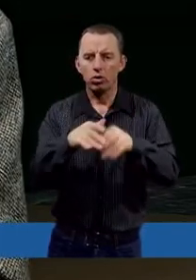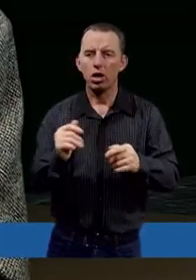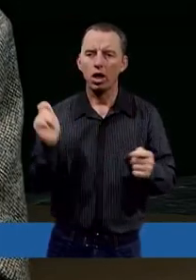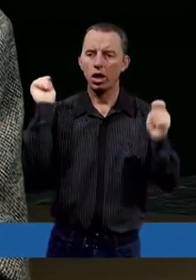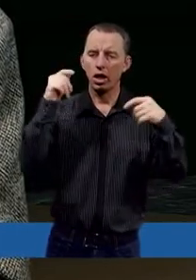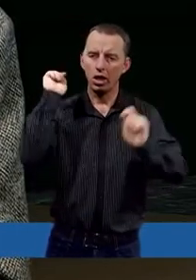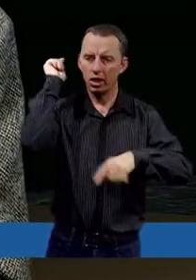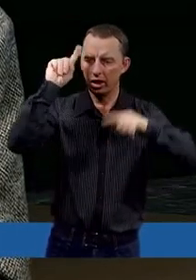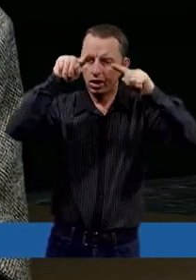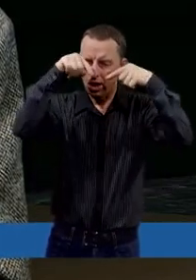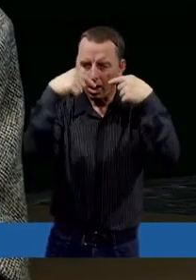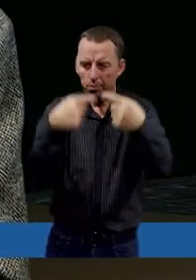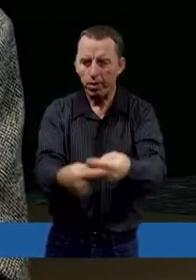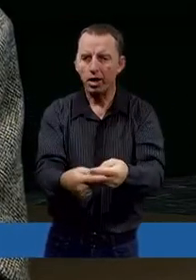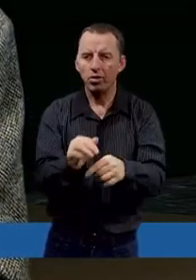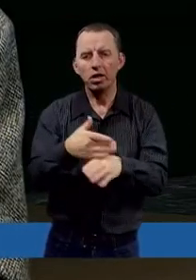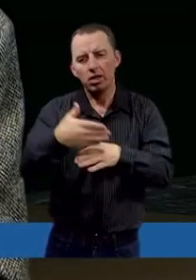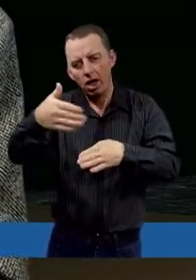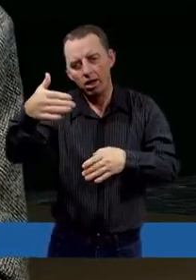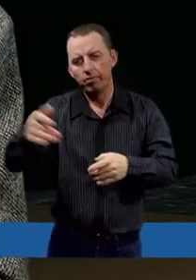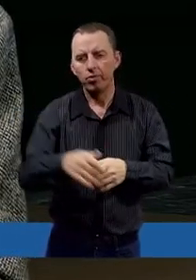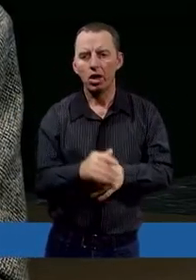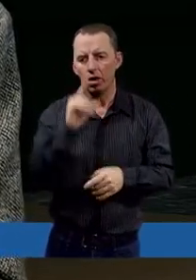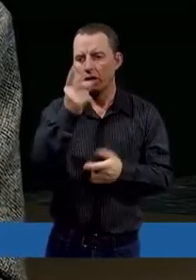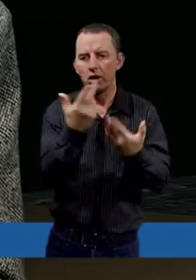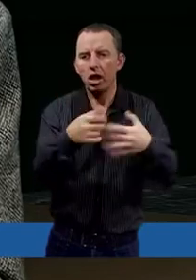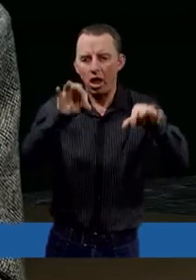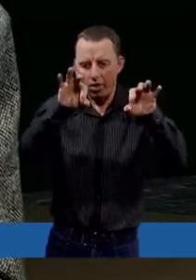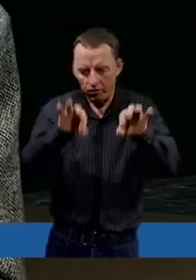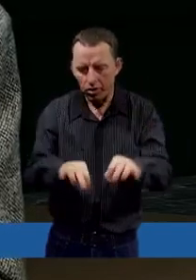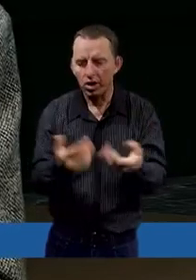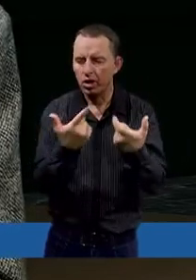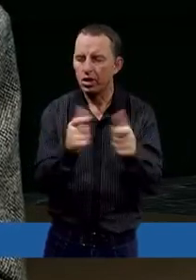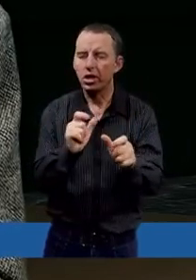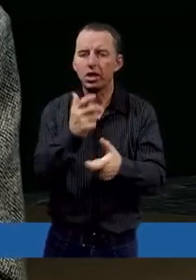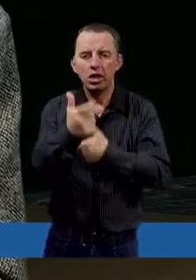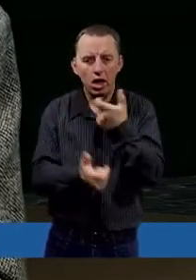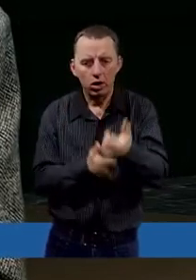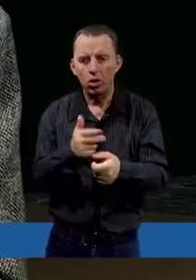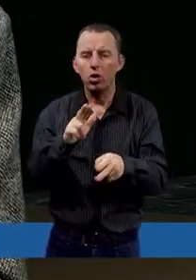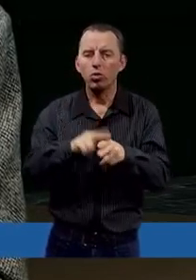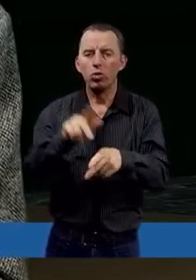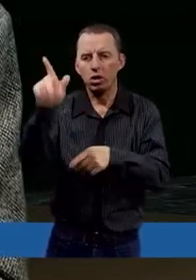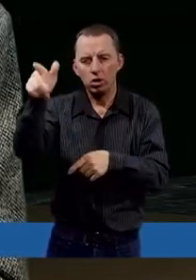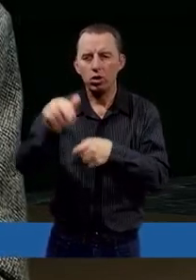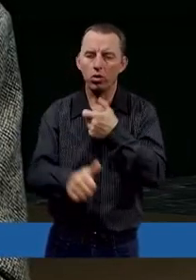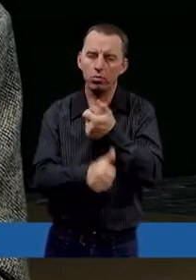i tak dalej. Ta śmierć z ich perspektywy jest niewinna, bo oni nic nie zrobili tym, którzy im to czynią.